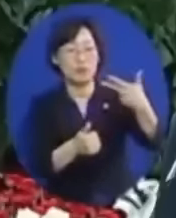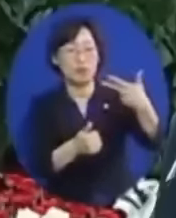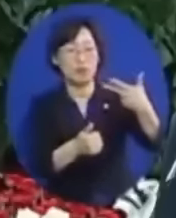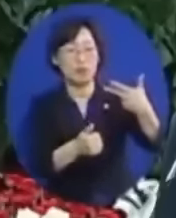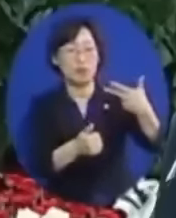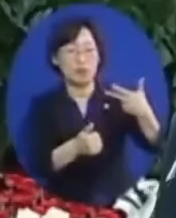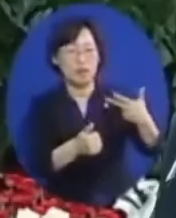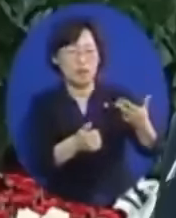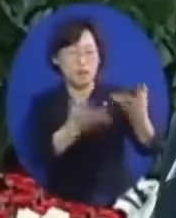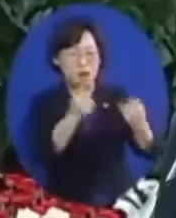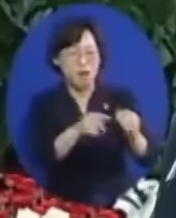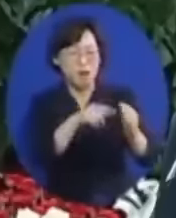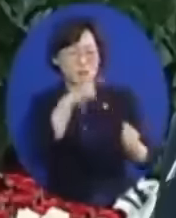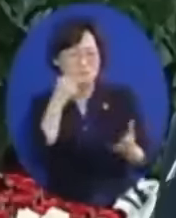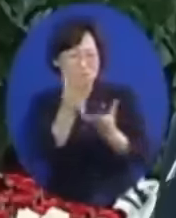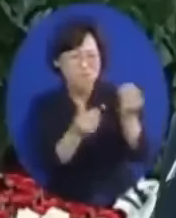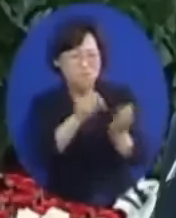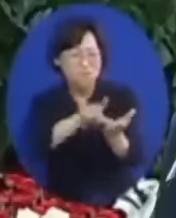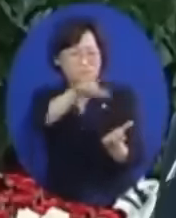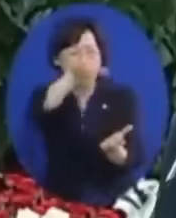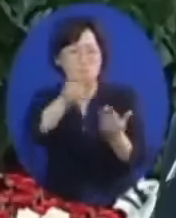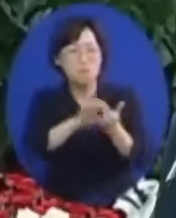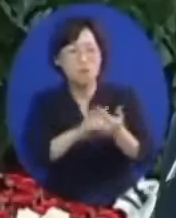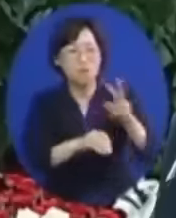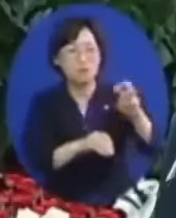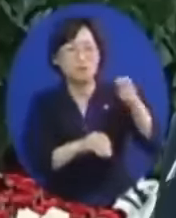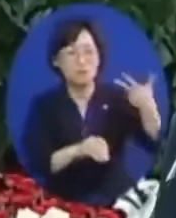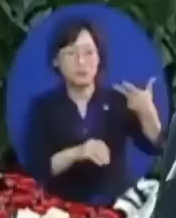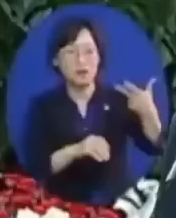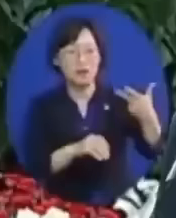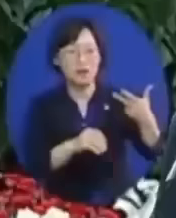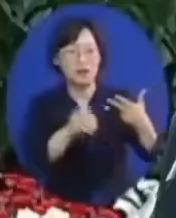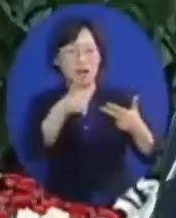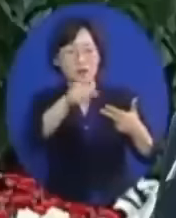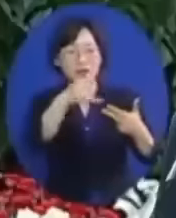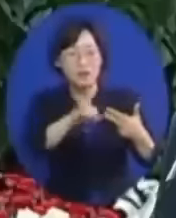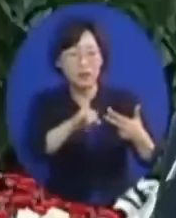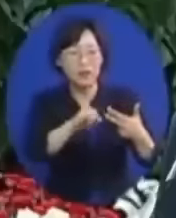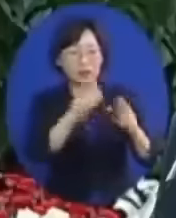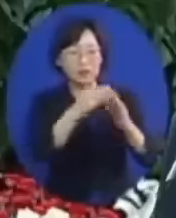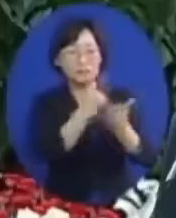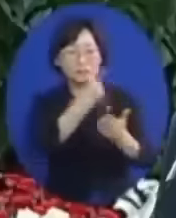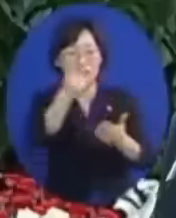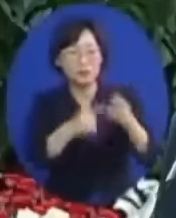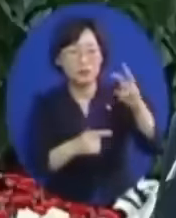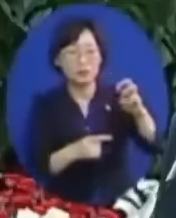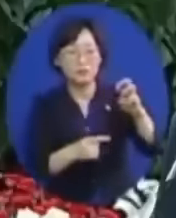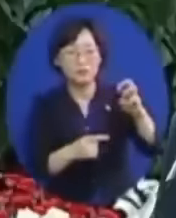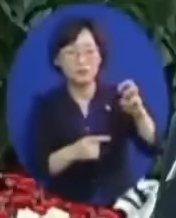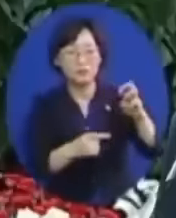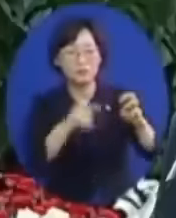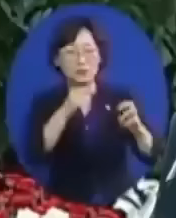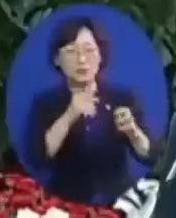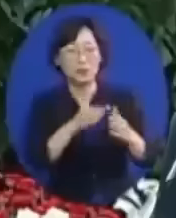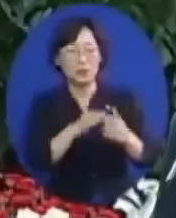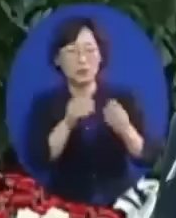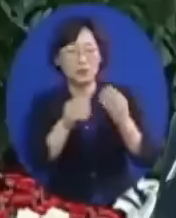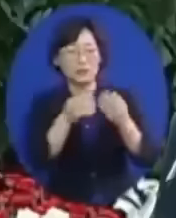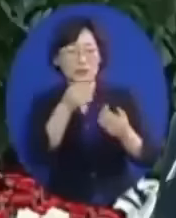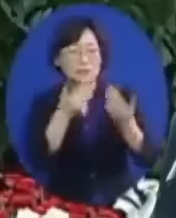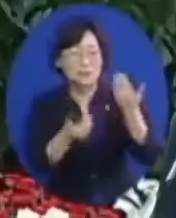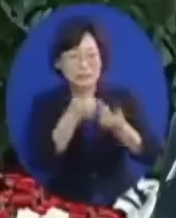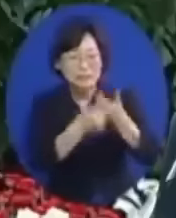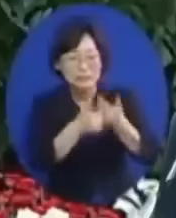많은 액수의 빚을 졌을 때 스트레스 31, 자녀가 가출했을 때 스트레스 30, 직장 상사와의 갈등이 스트레스 23